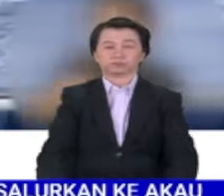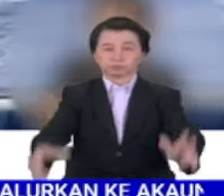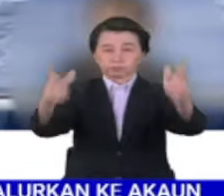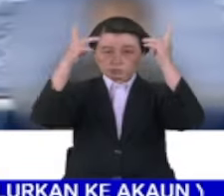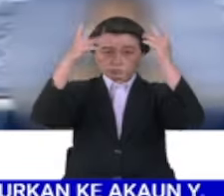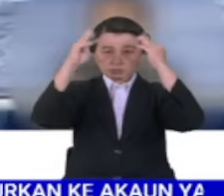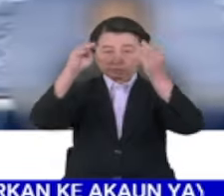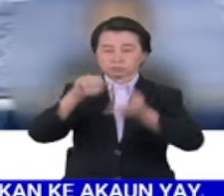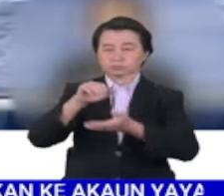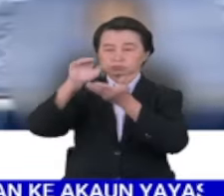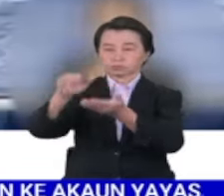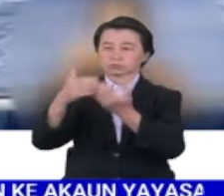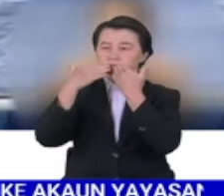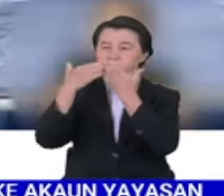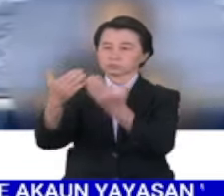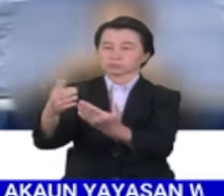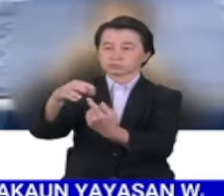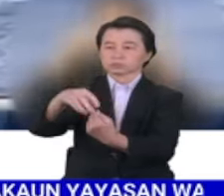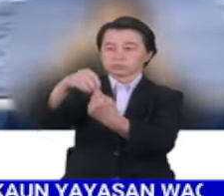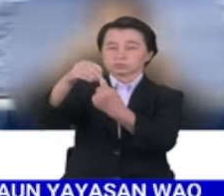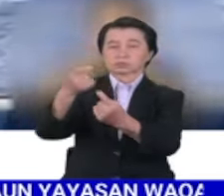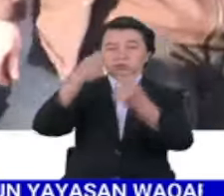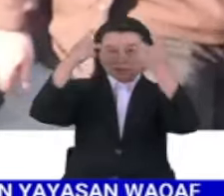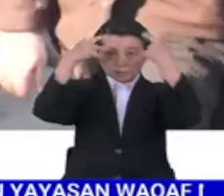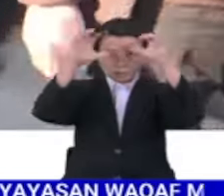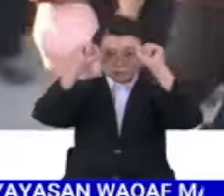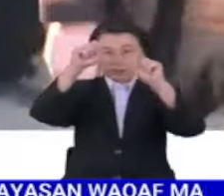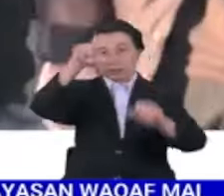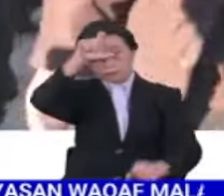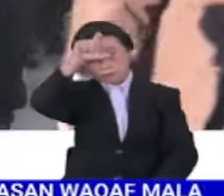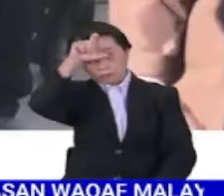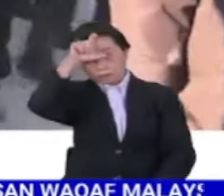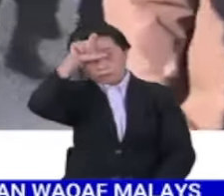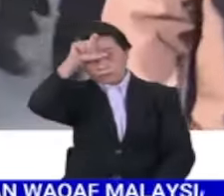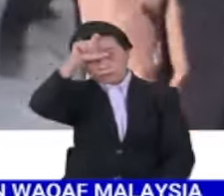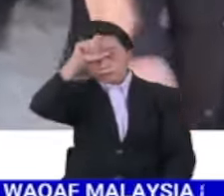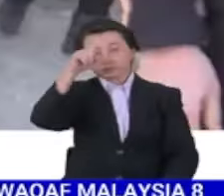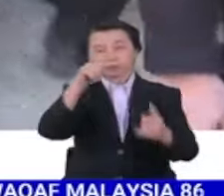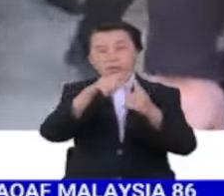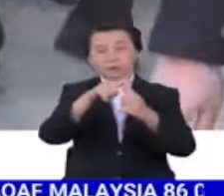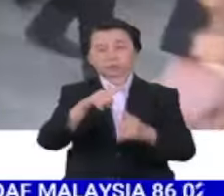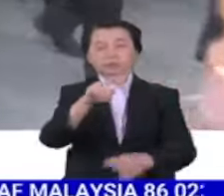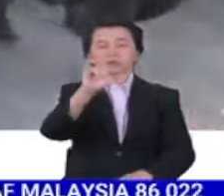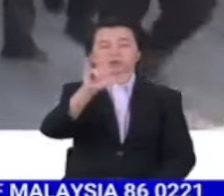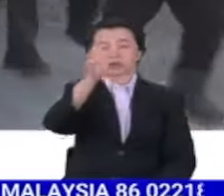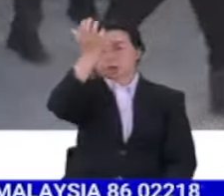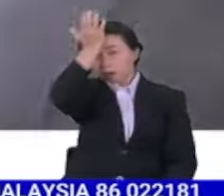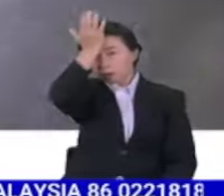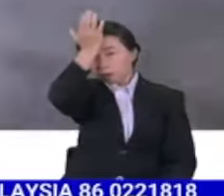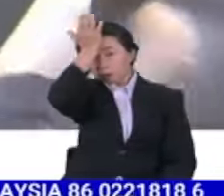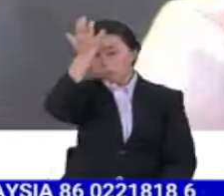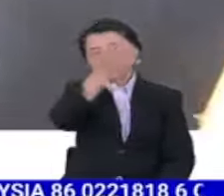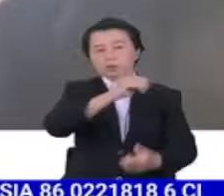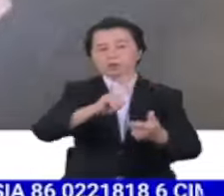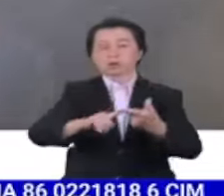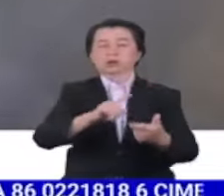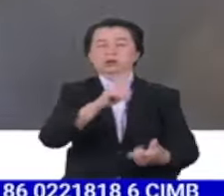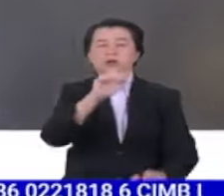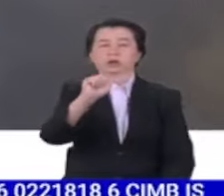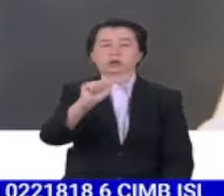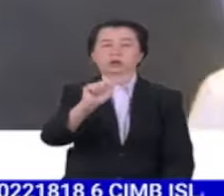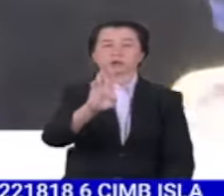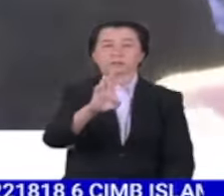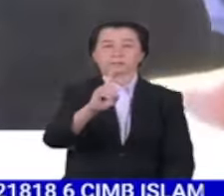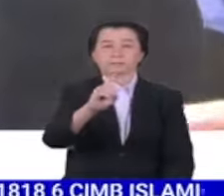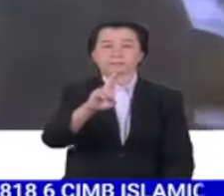menyampaikan penghargaan khusus dari Presiden Turki Rizieq Tuan Agung Al Sultan